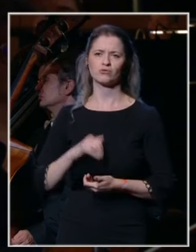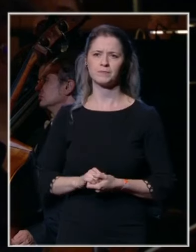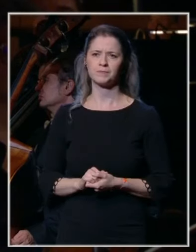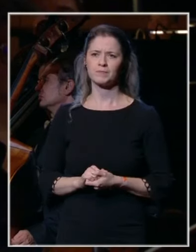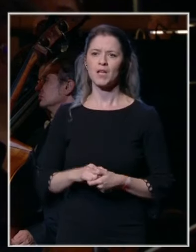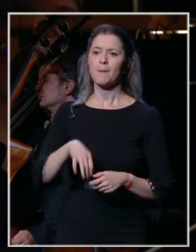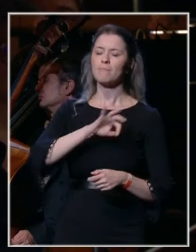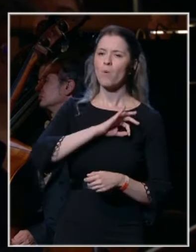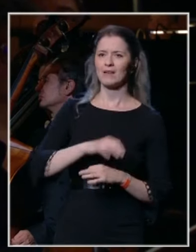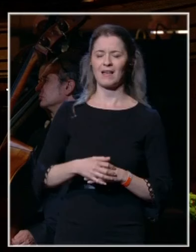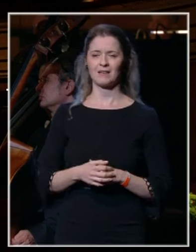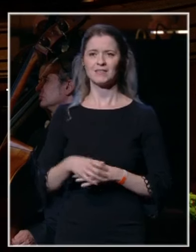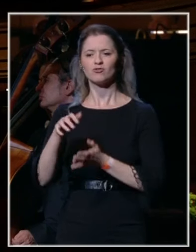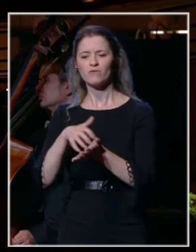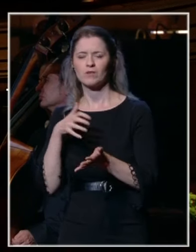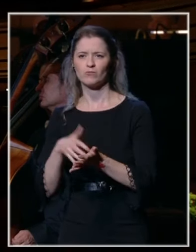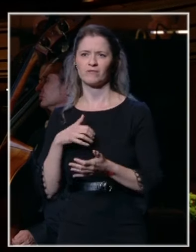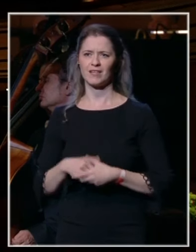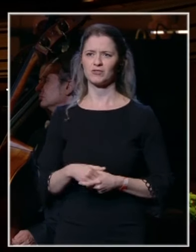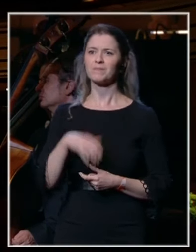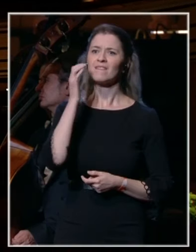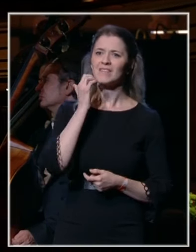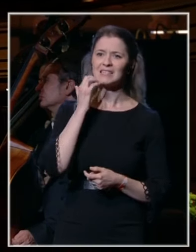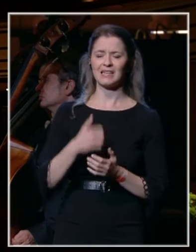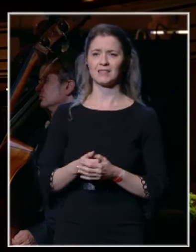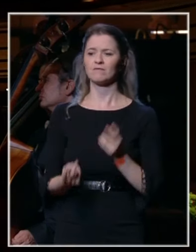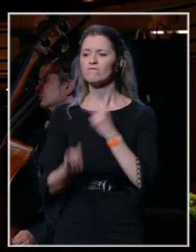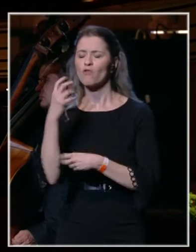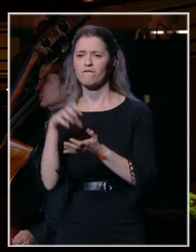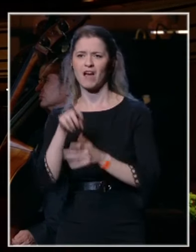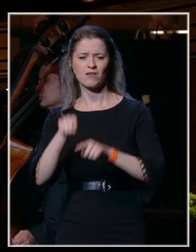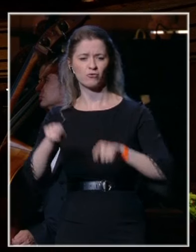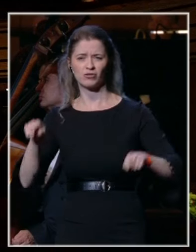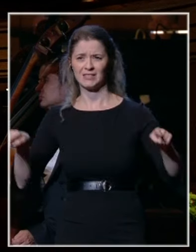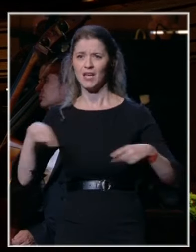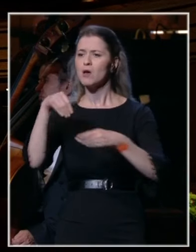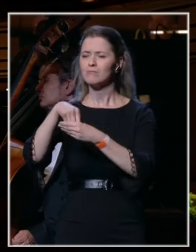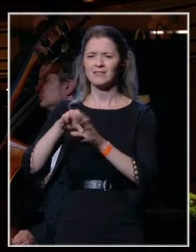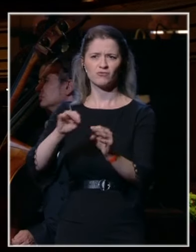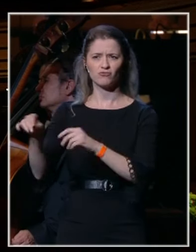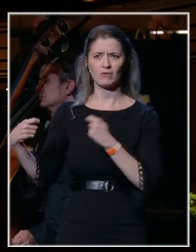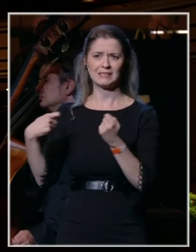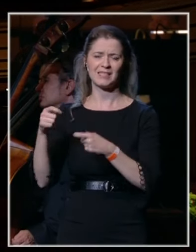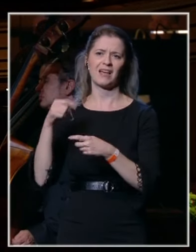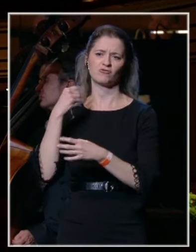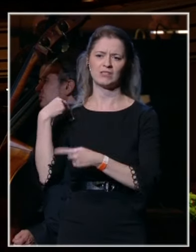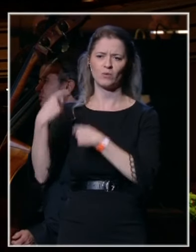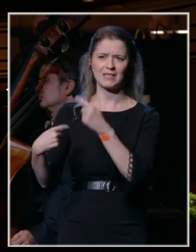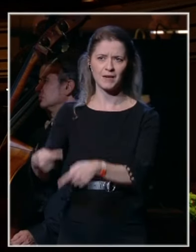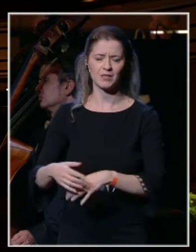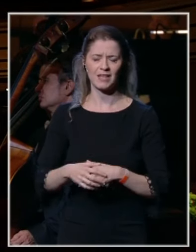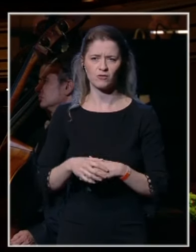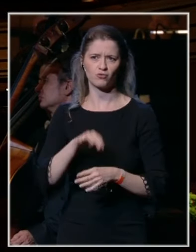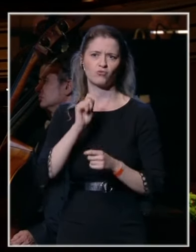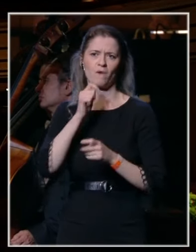és földműves, vidéki és fővárosi, köztük számos cigány és zsidó származású